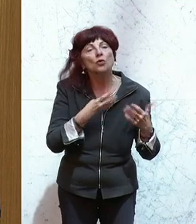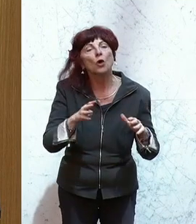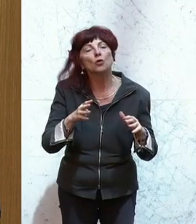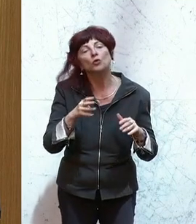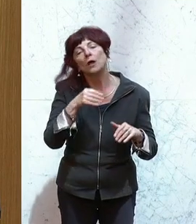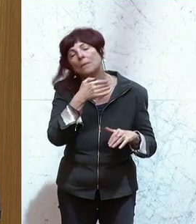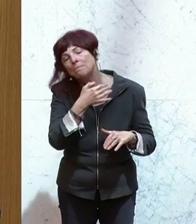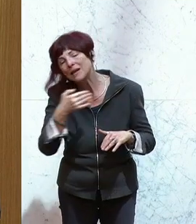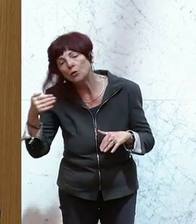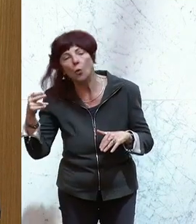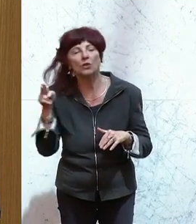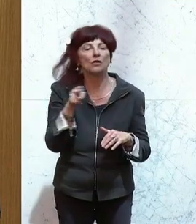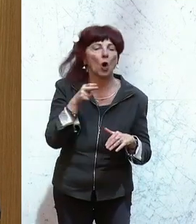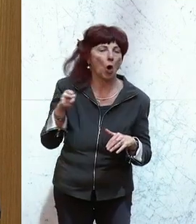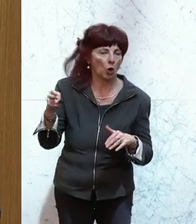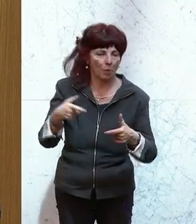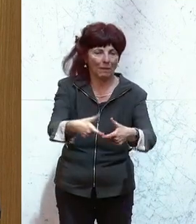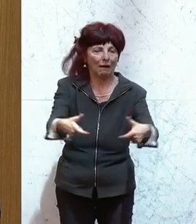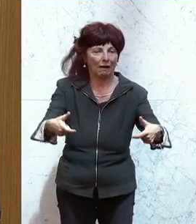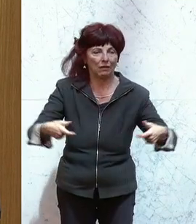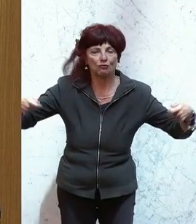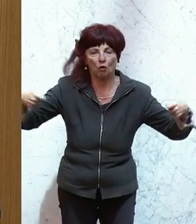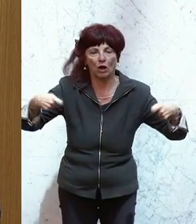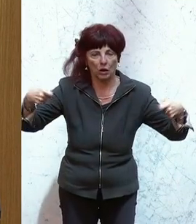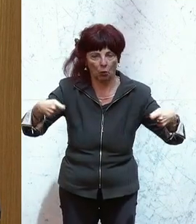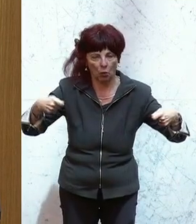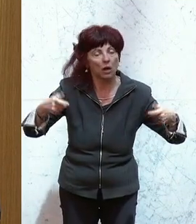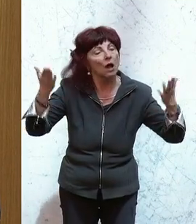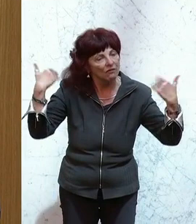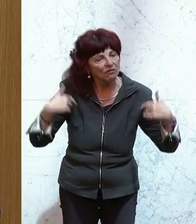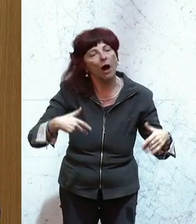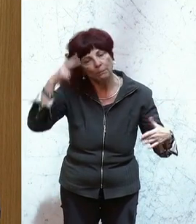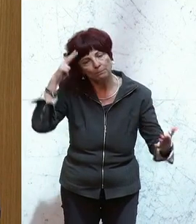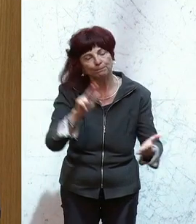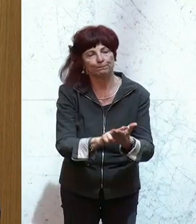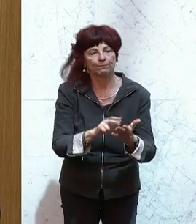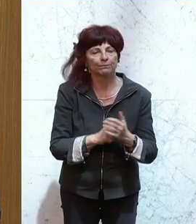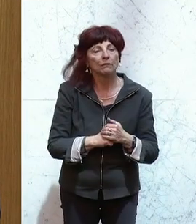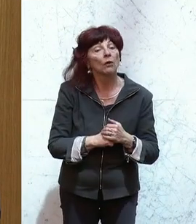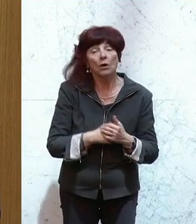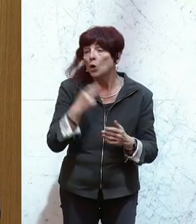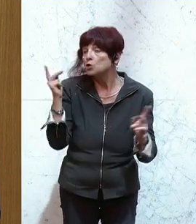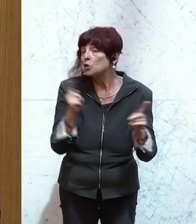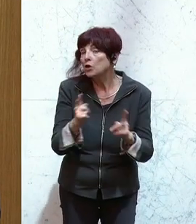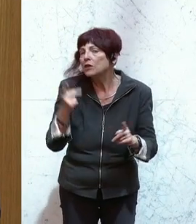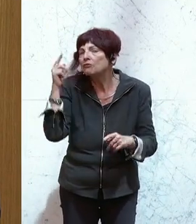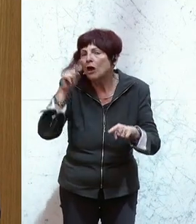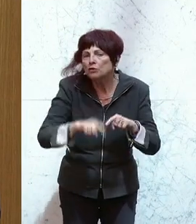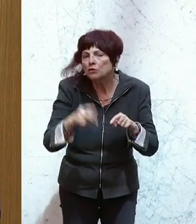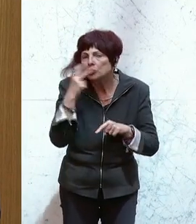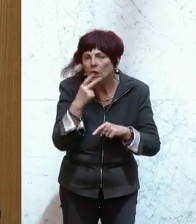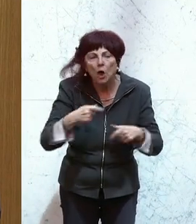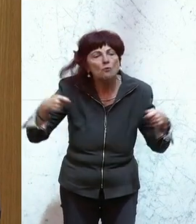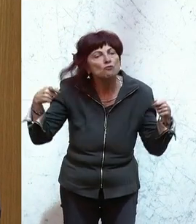900-Millionen-Euro-Paket auf die Reise gebracht an Förderungen. Bitte verstehen Sie mich nicht falsch. Förderungen sind gut und sind wichtig.